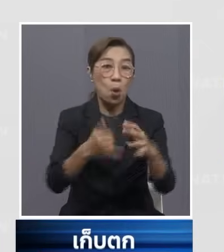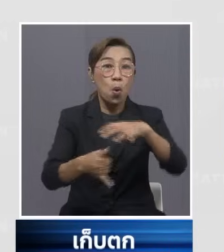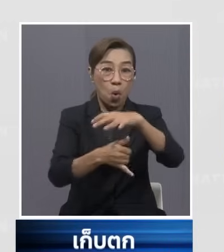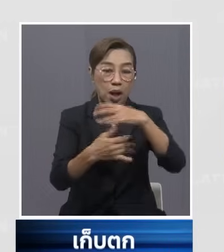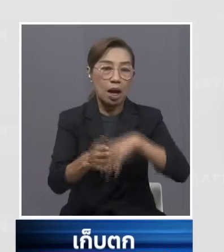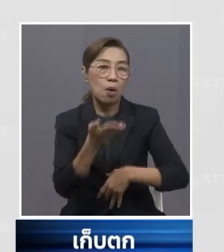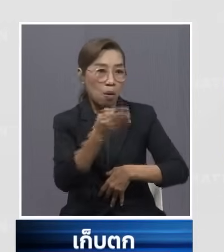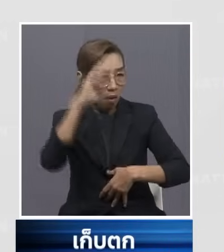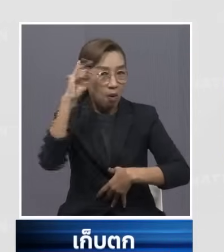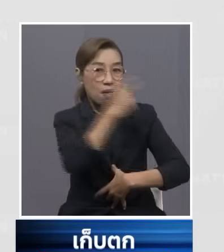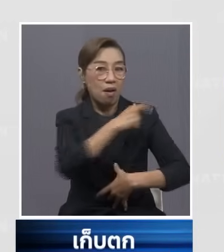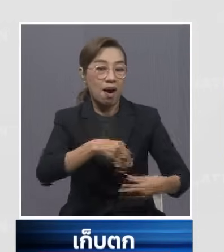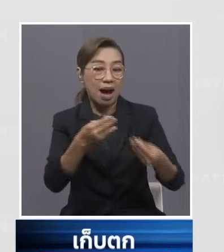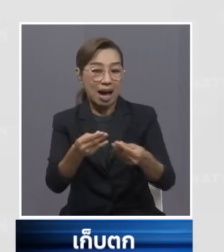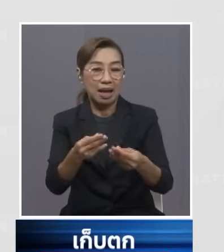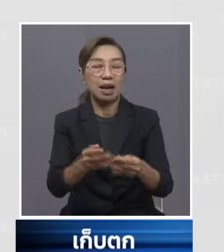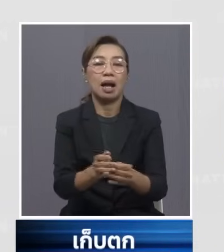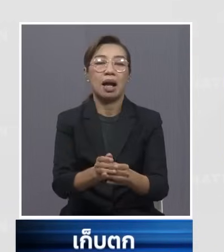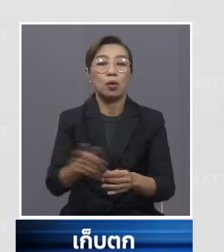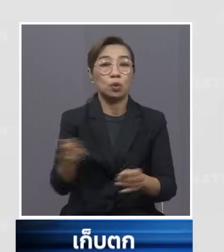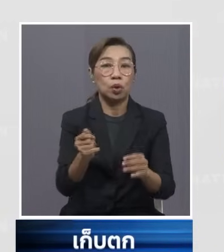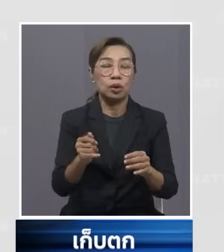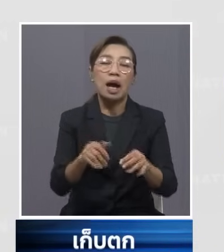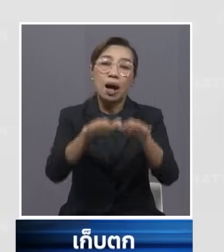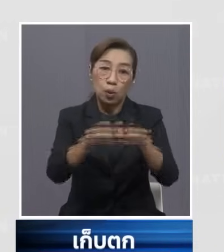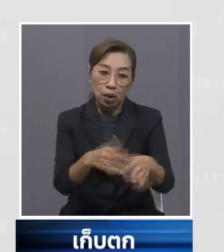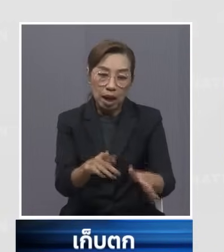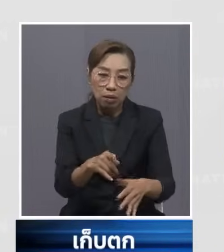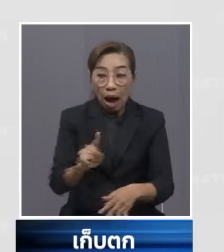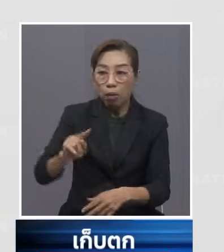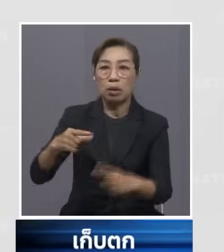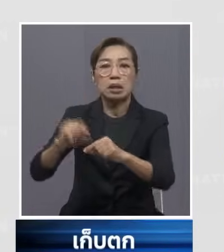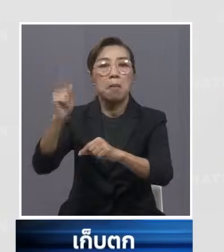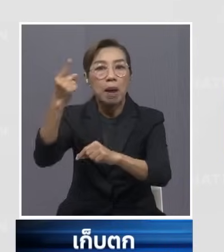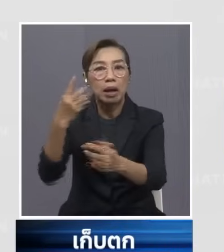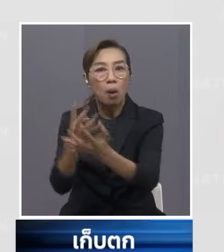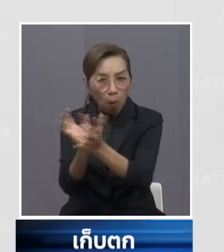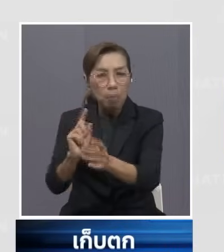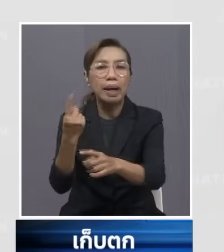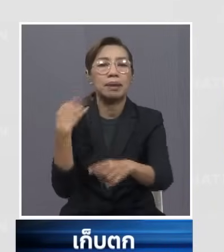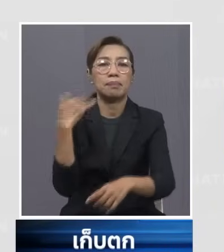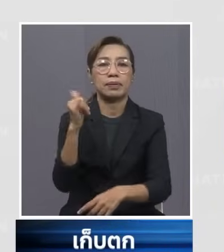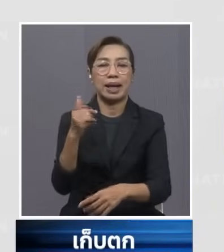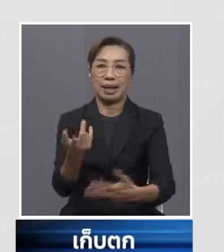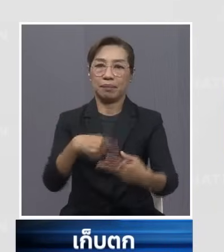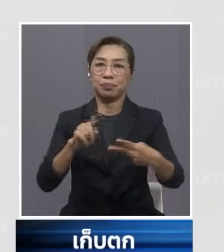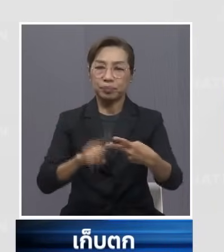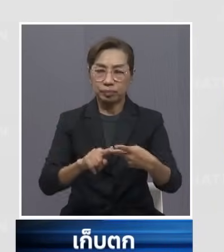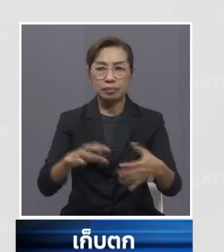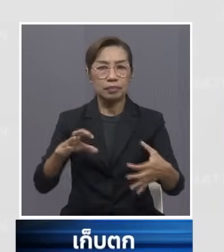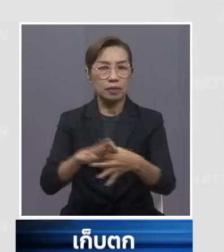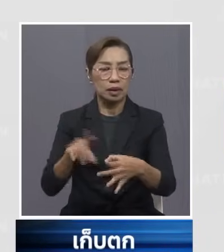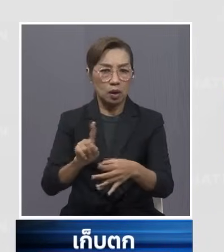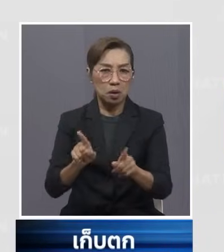ได้กลับไปอีกไงใช่ครับคือมันไม่จบในทีเดียวไงข้อ 1นะฮะข้อที่ 2ก็คือรอกฎหมายนิรโทษกรรมเนื่องจากเป็นคดีทุจริตแต่เรื่อง